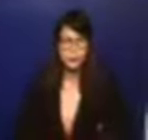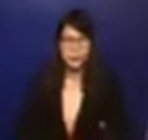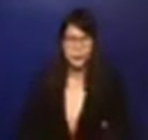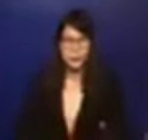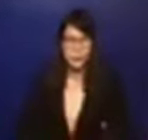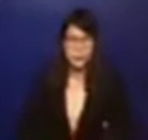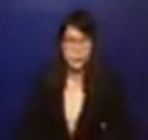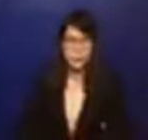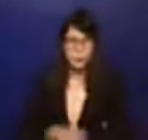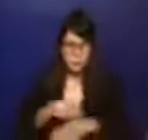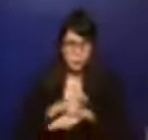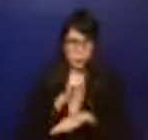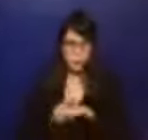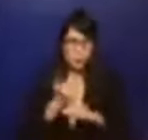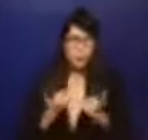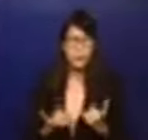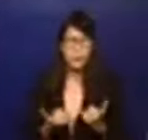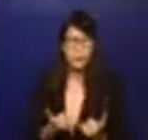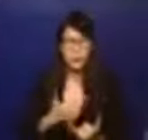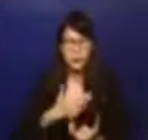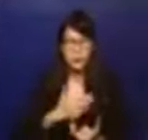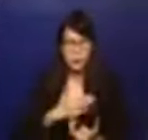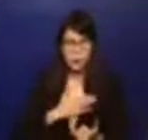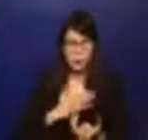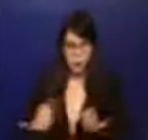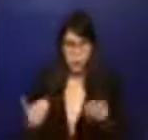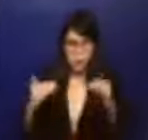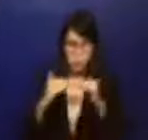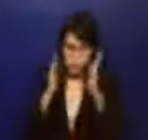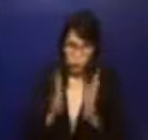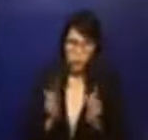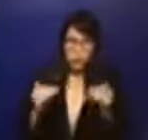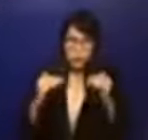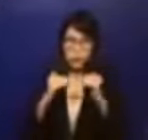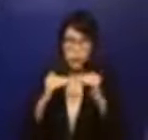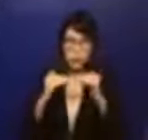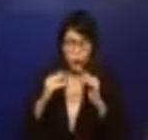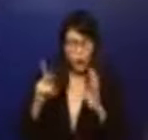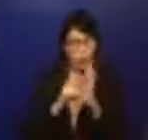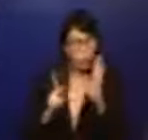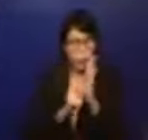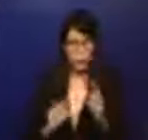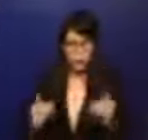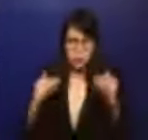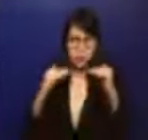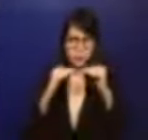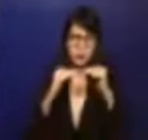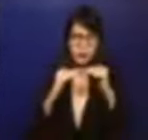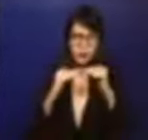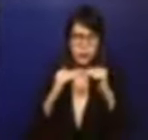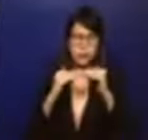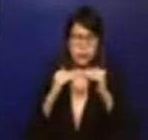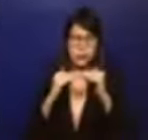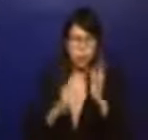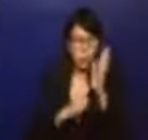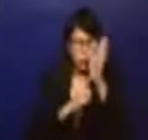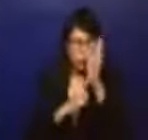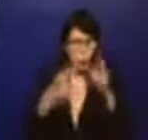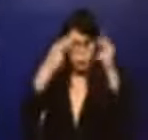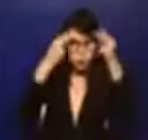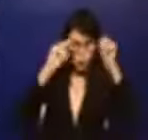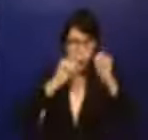ท่านประธานคะบุคคลต้องเสมอภาคเท่าเทียมกันต่อหน้ากฎหมายยกเว้นนายกรัฐมนตรี